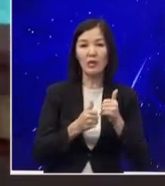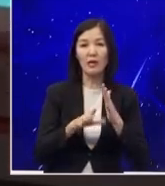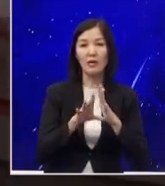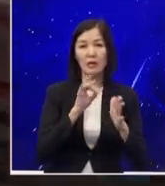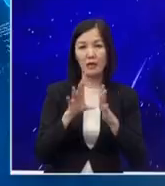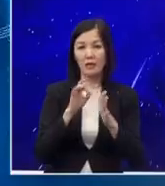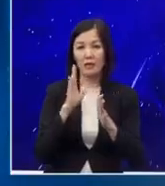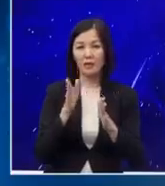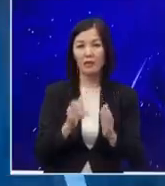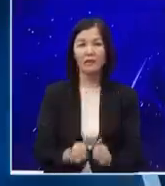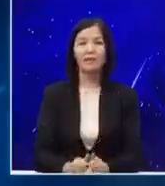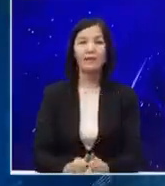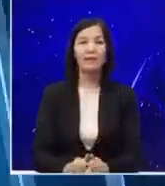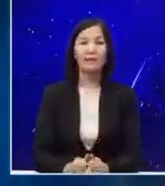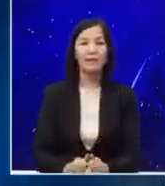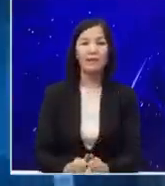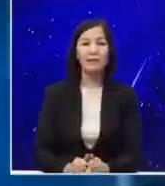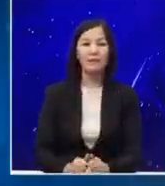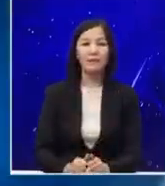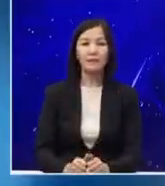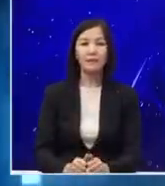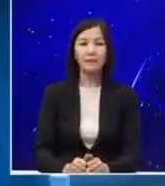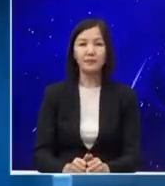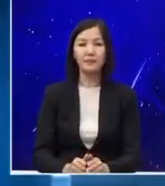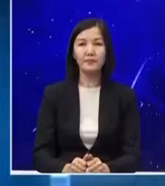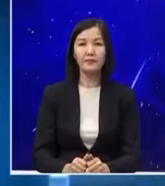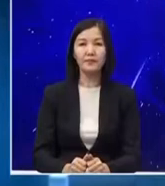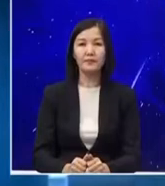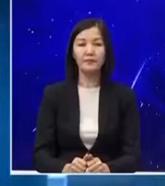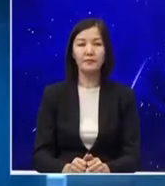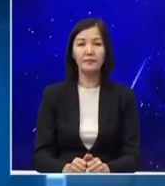болады. Жарқын Нұрланұлы, Абылай Құттықбай, Жетісу телеарнасы.